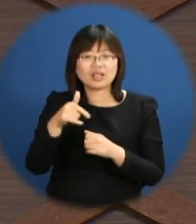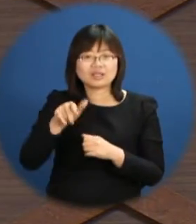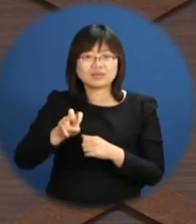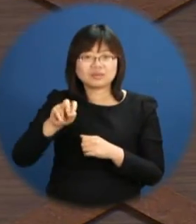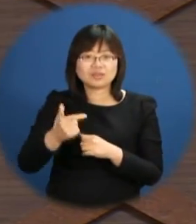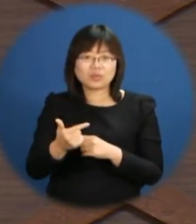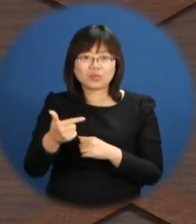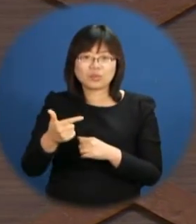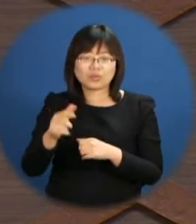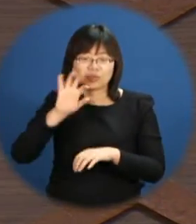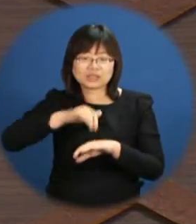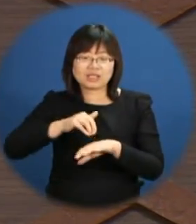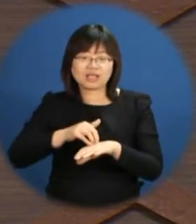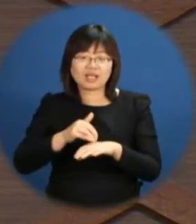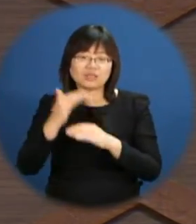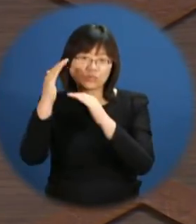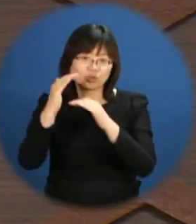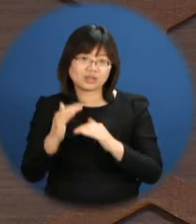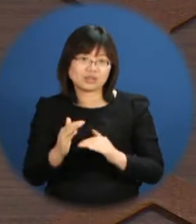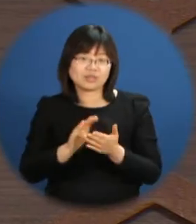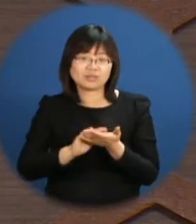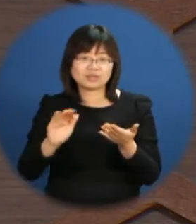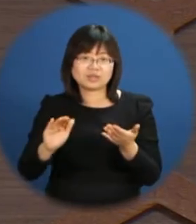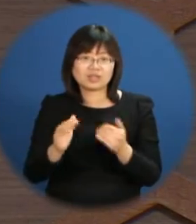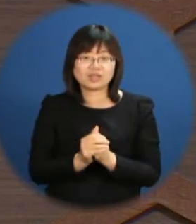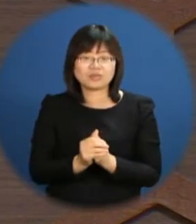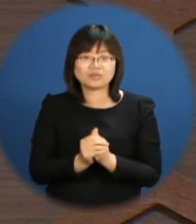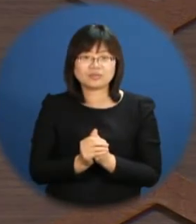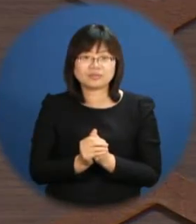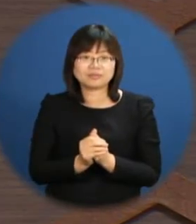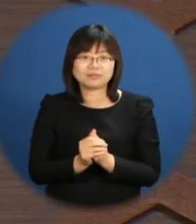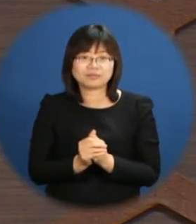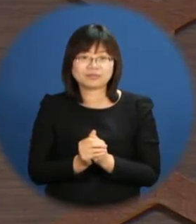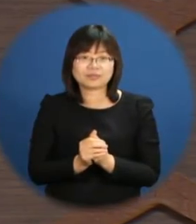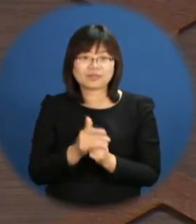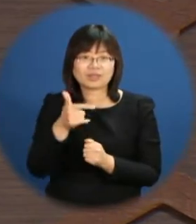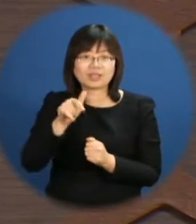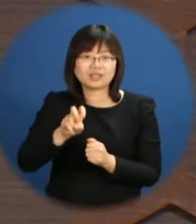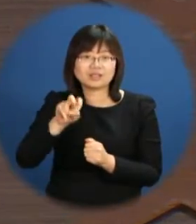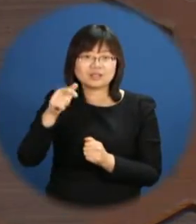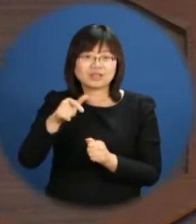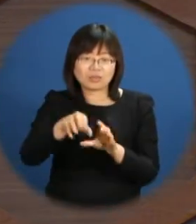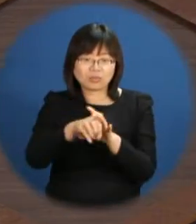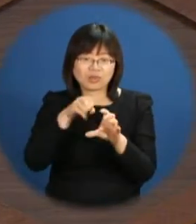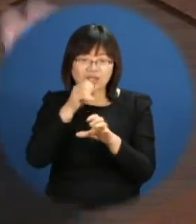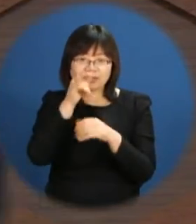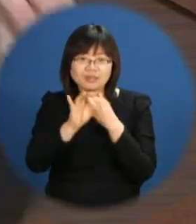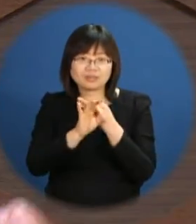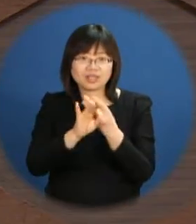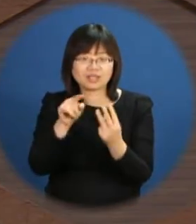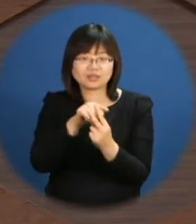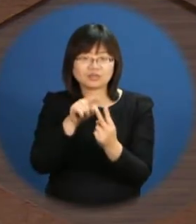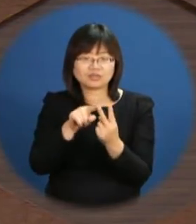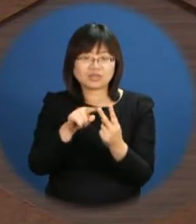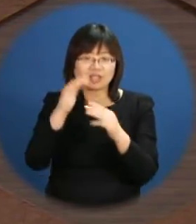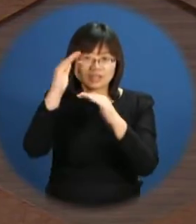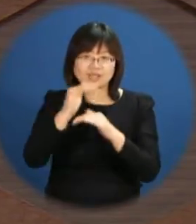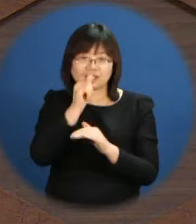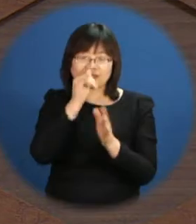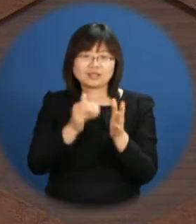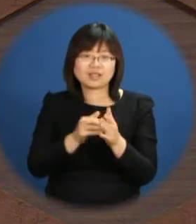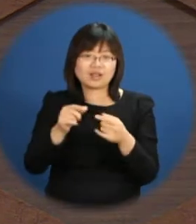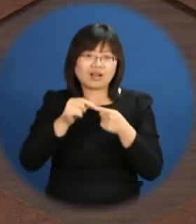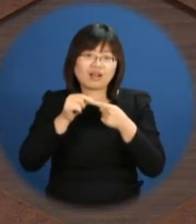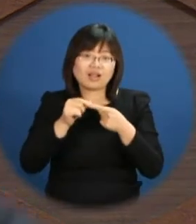재련 과정인데요 광석에서 이제 금속을 뽑아야 된다는 건 크게 봐서 두 가지 과정이 있습니다 하나는